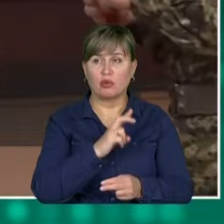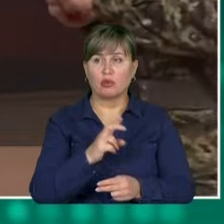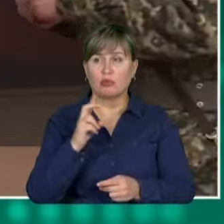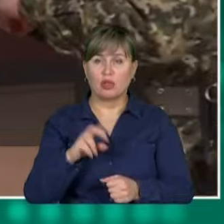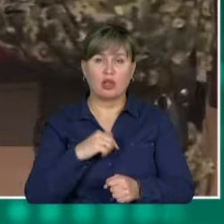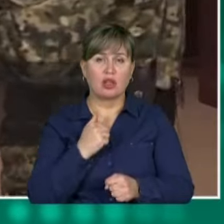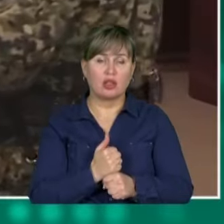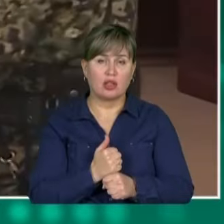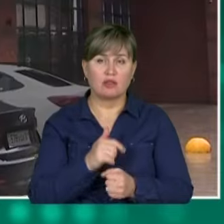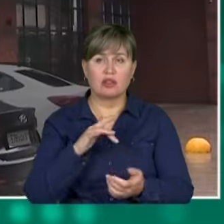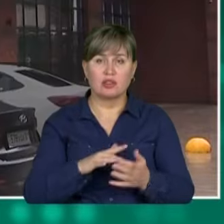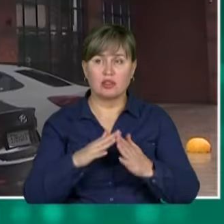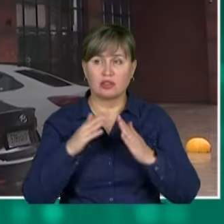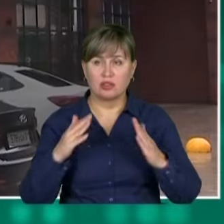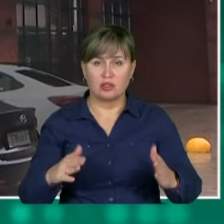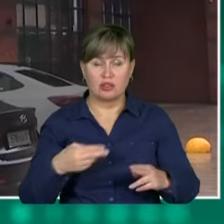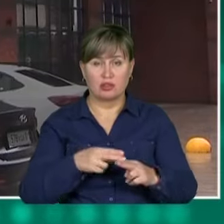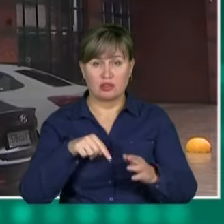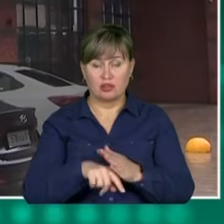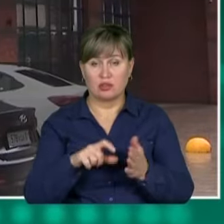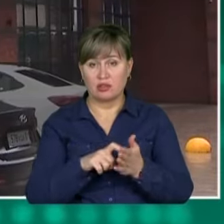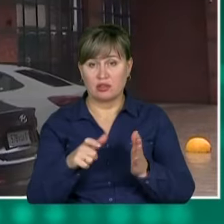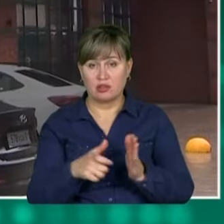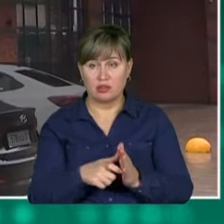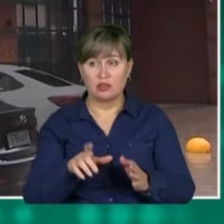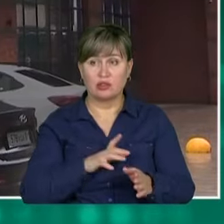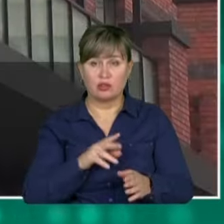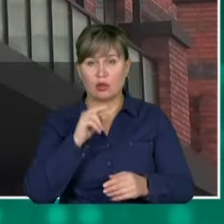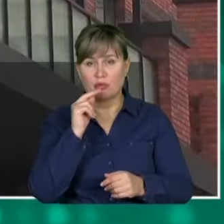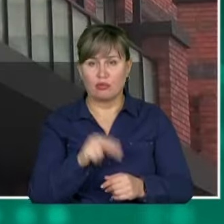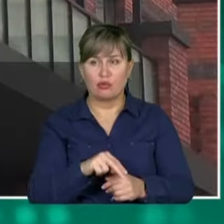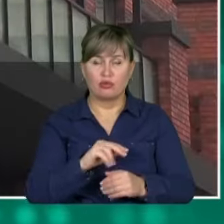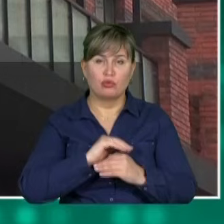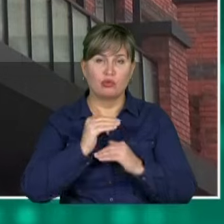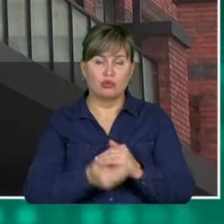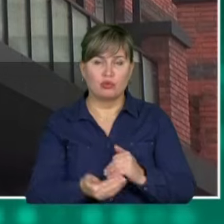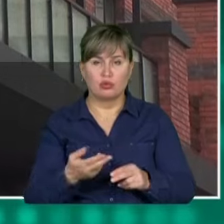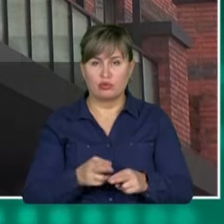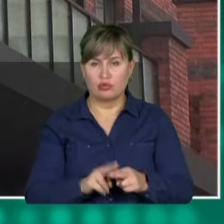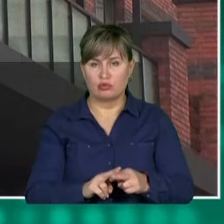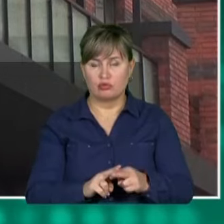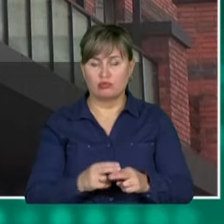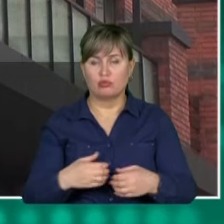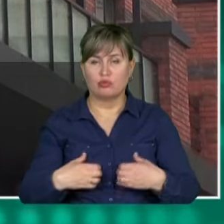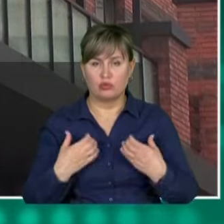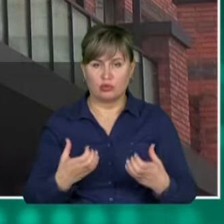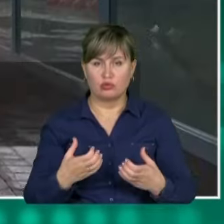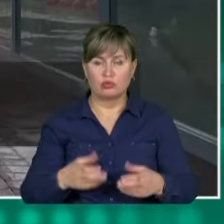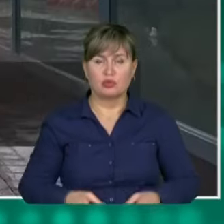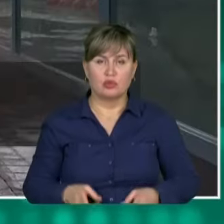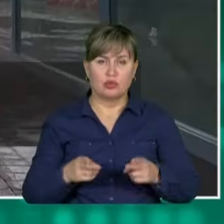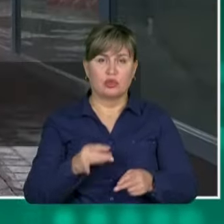глава гастроцентра, в здании которого произошло убийство Салтанат Нукеновой, обвинен в укрывательстве особо тяжкого преступления и недонесении о